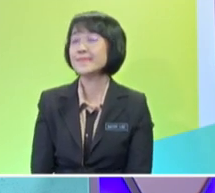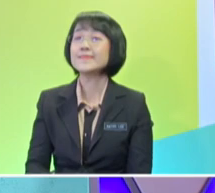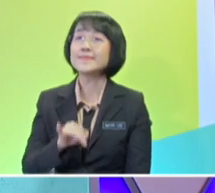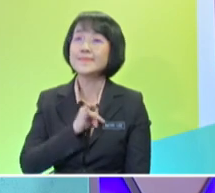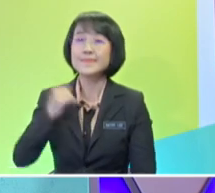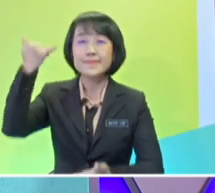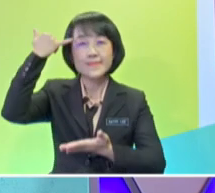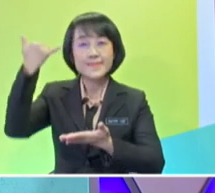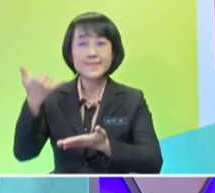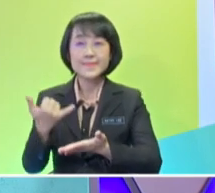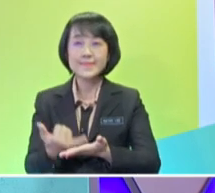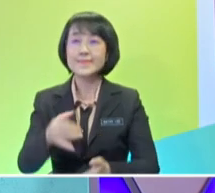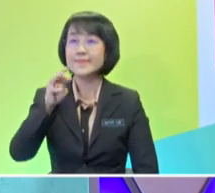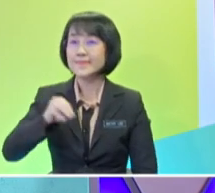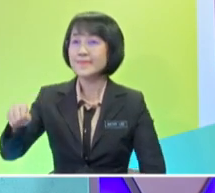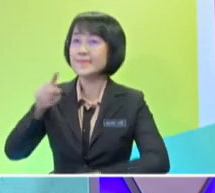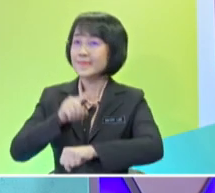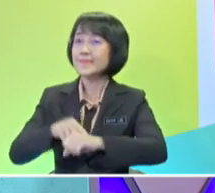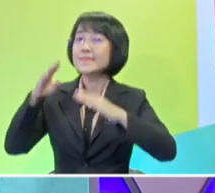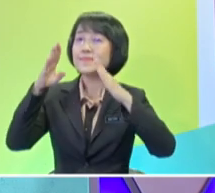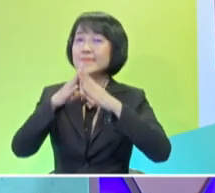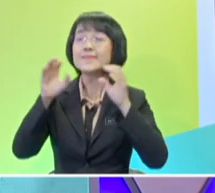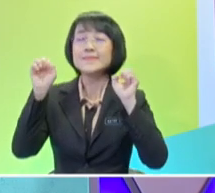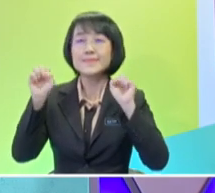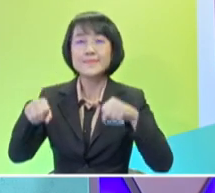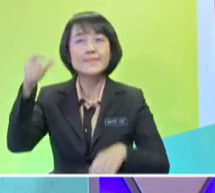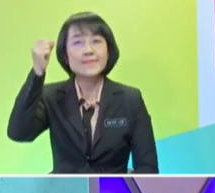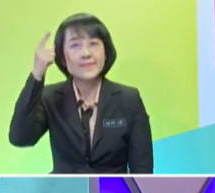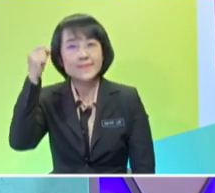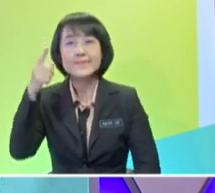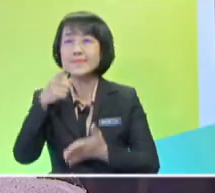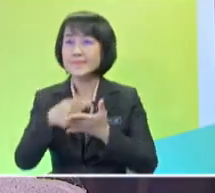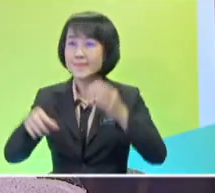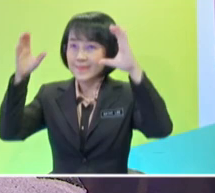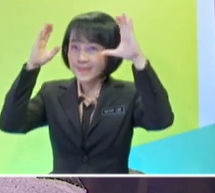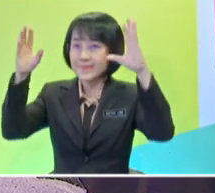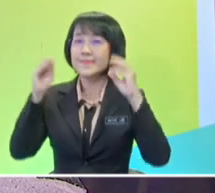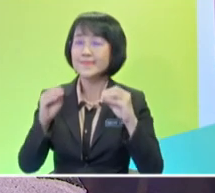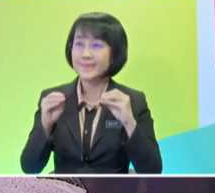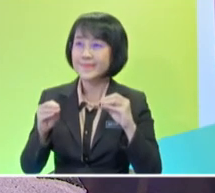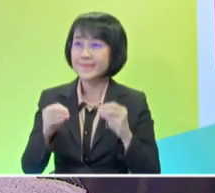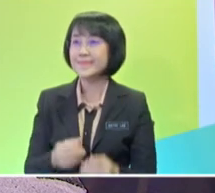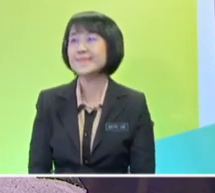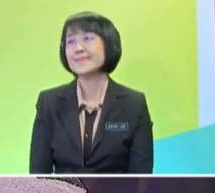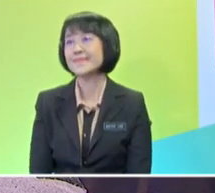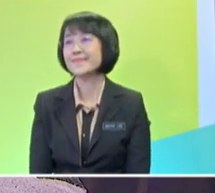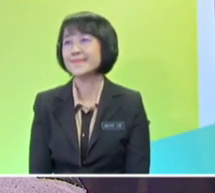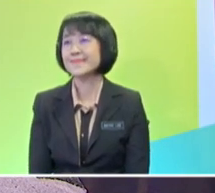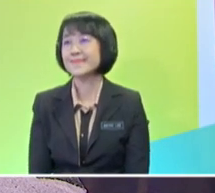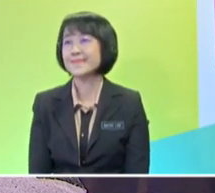rumah juga mengikuti saya pada hari ini jadi secara keseluruhan penca berlangsung dengan baik pada hari